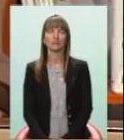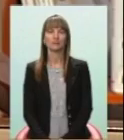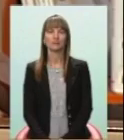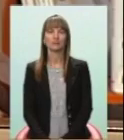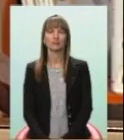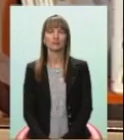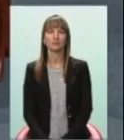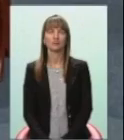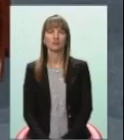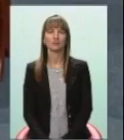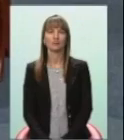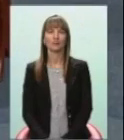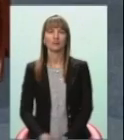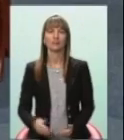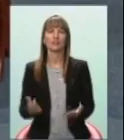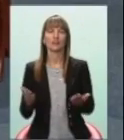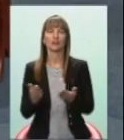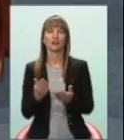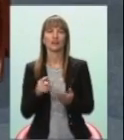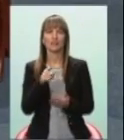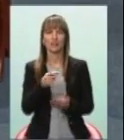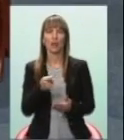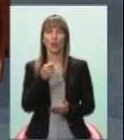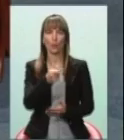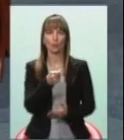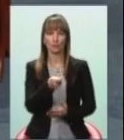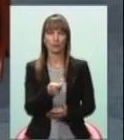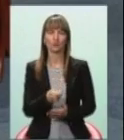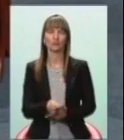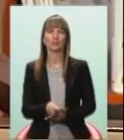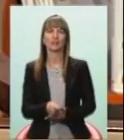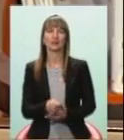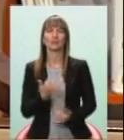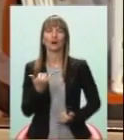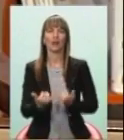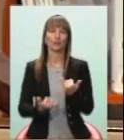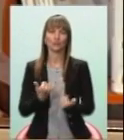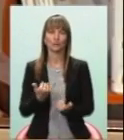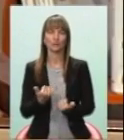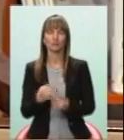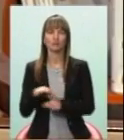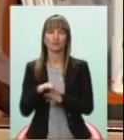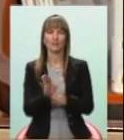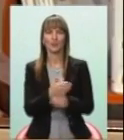50 на 50. Як це? Ти годуєш, за ними доглядаєш, вигулюєш?